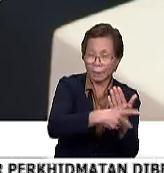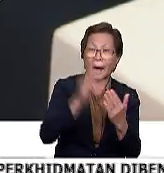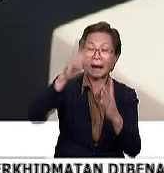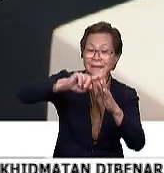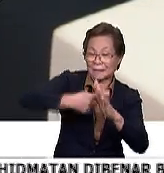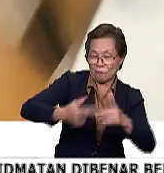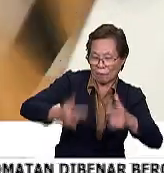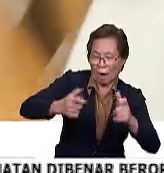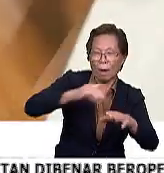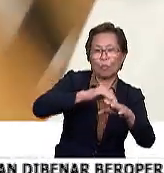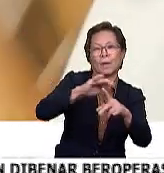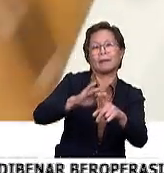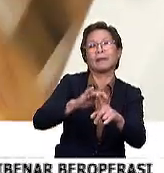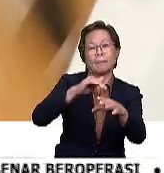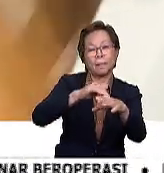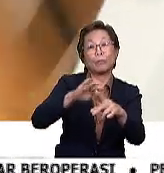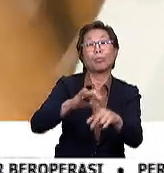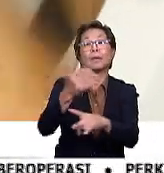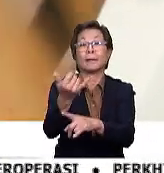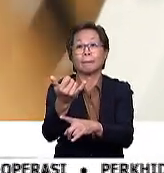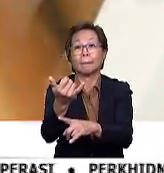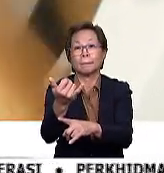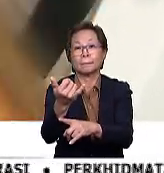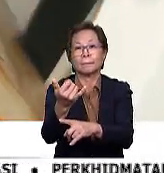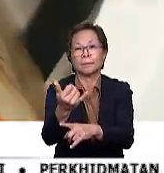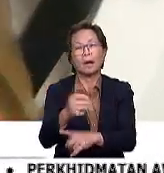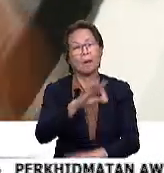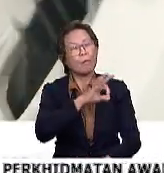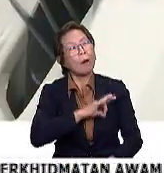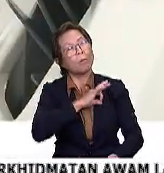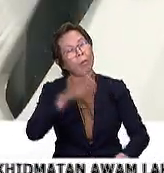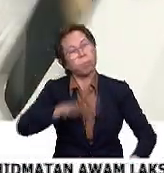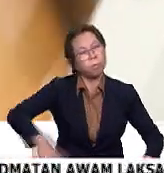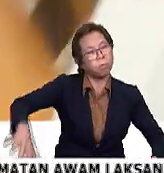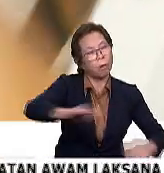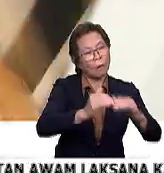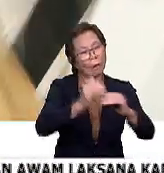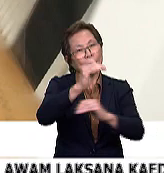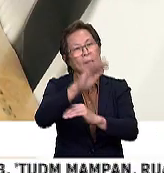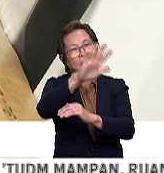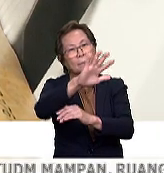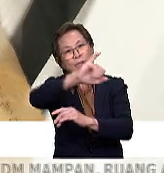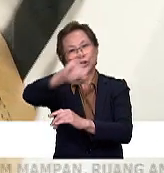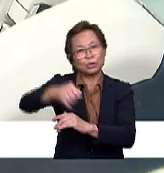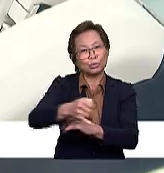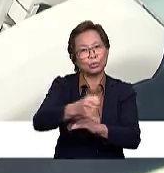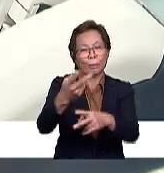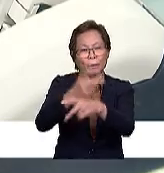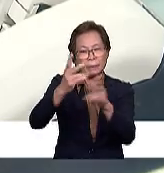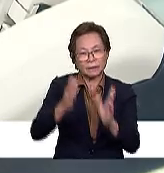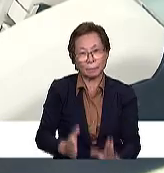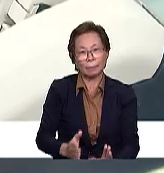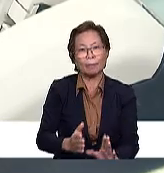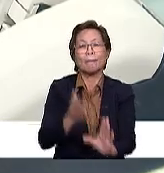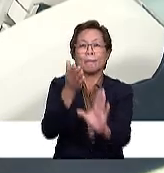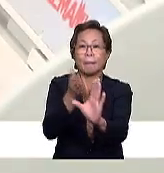dilaksanakan segera pada bulan juni-juli yang dijangkau memanfaatkan dan pilih dari lima juta peminjam